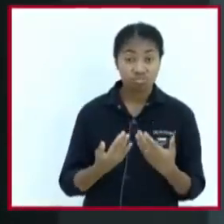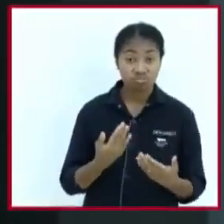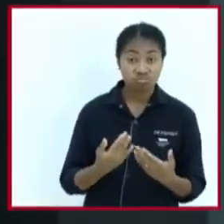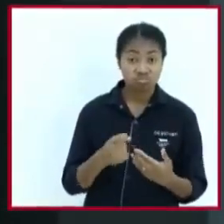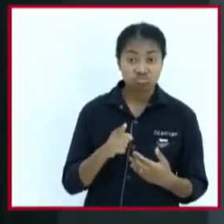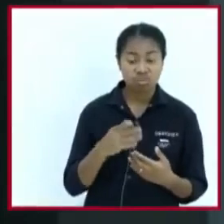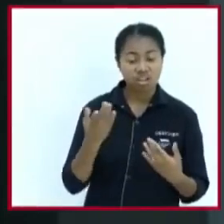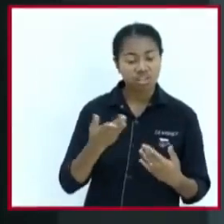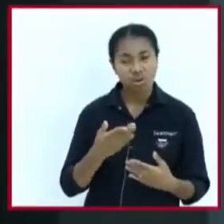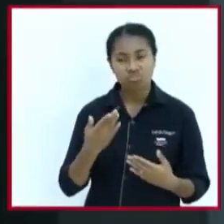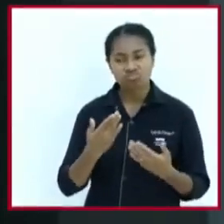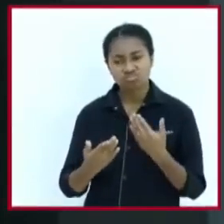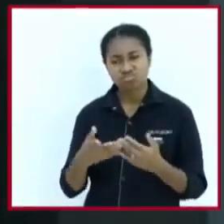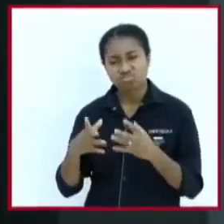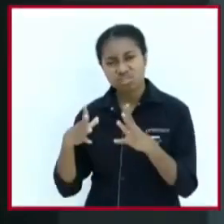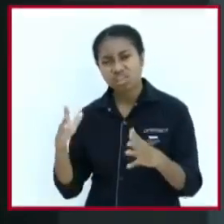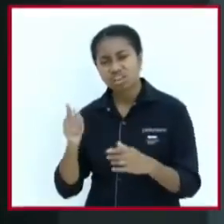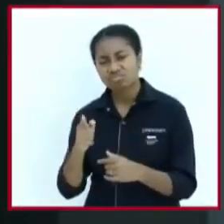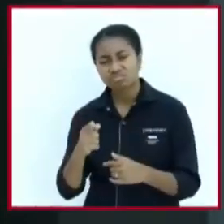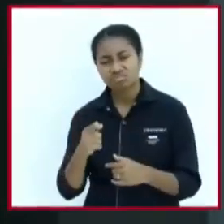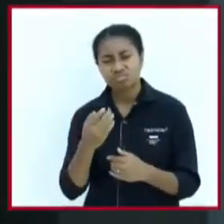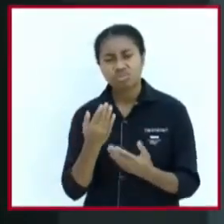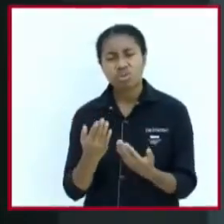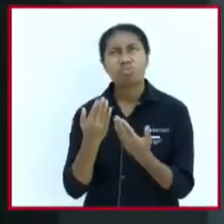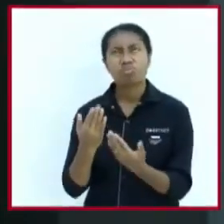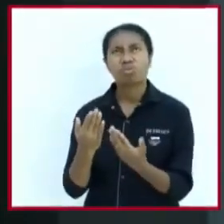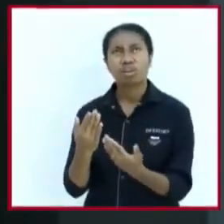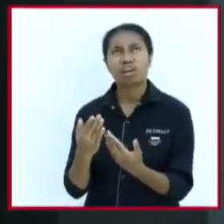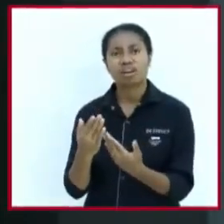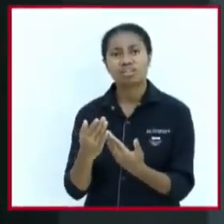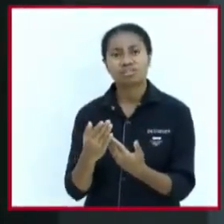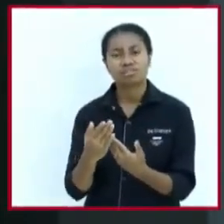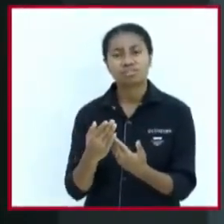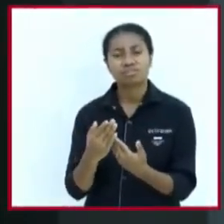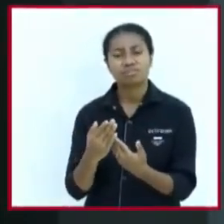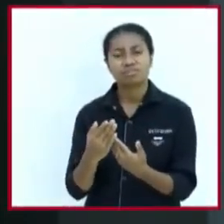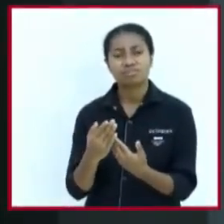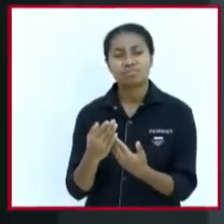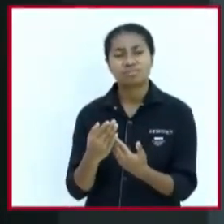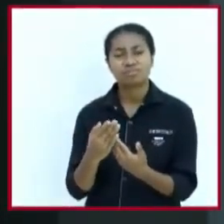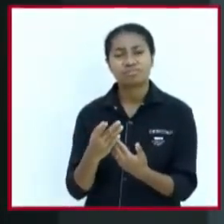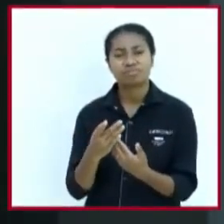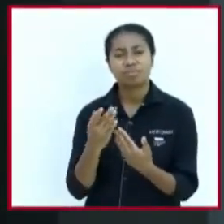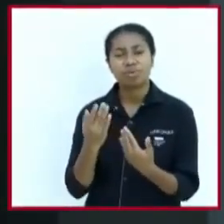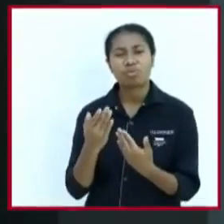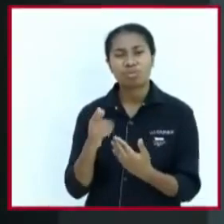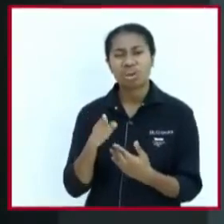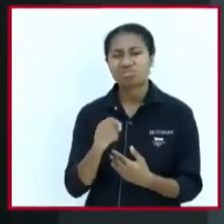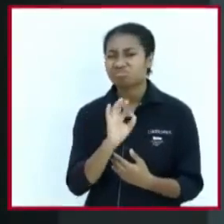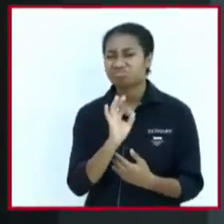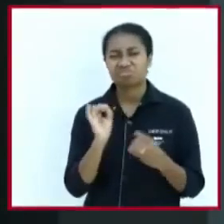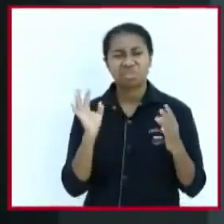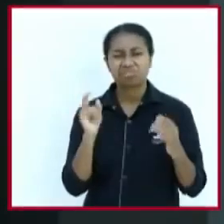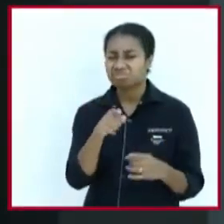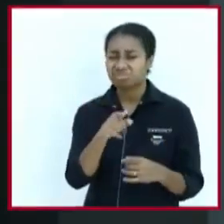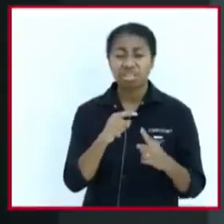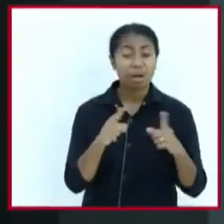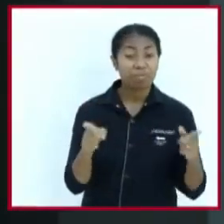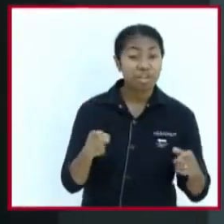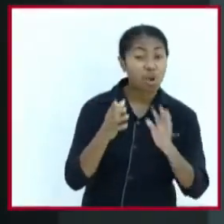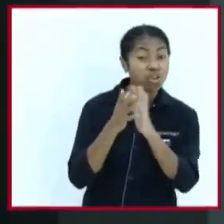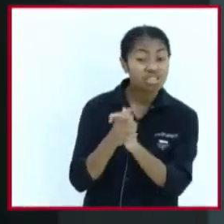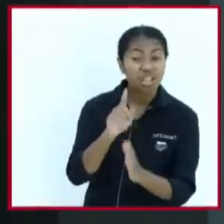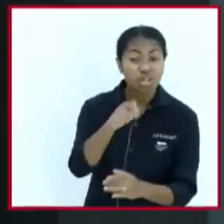kemungkinan besar mudah-mudahan semoga Insyaallah dan lain sebagainya tapi kalau Kristen